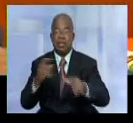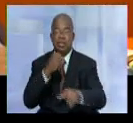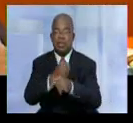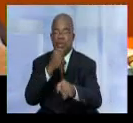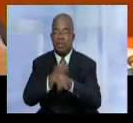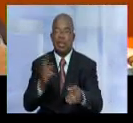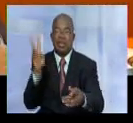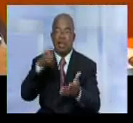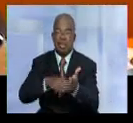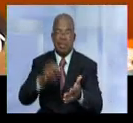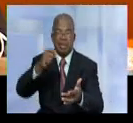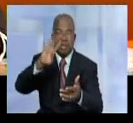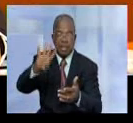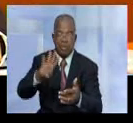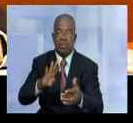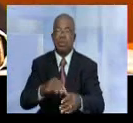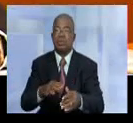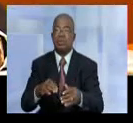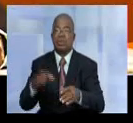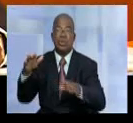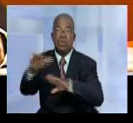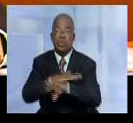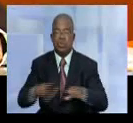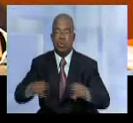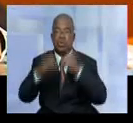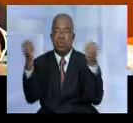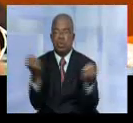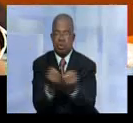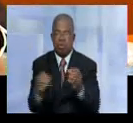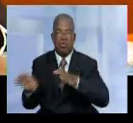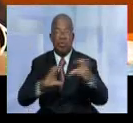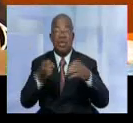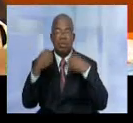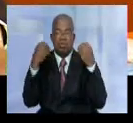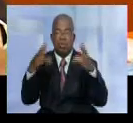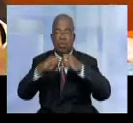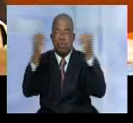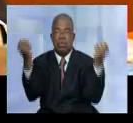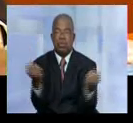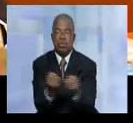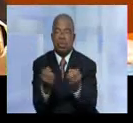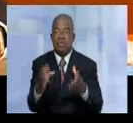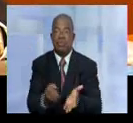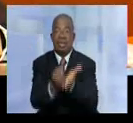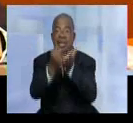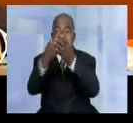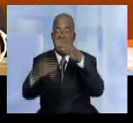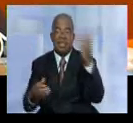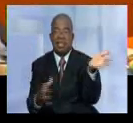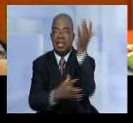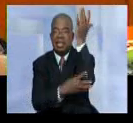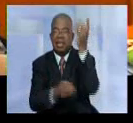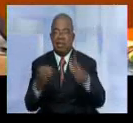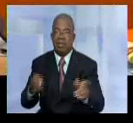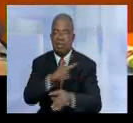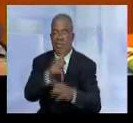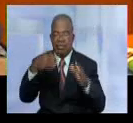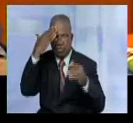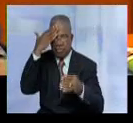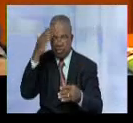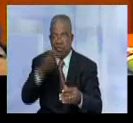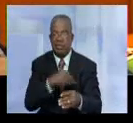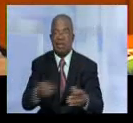en 2014 sur le social, à savoir la cherté de la vie,